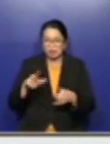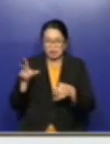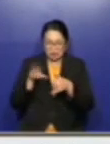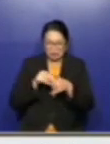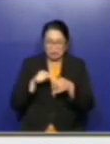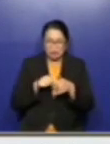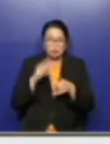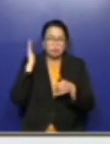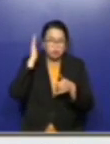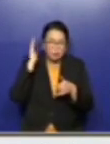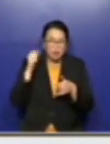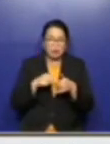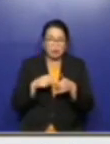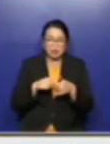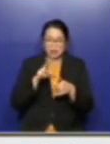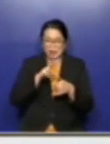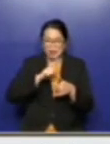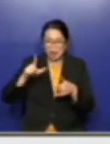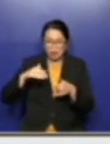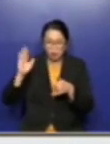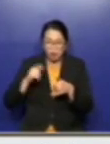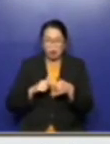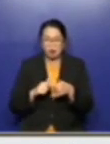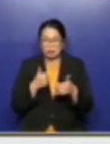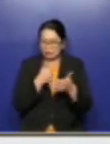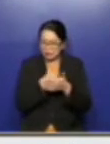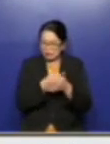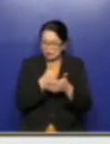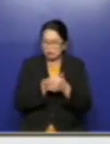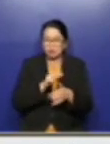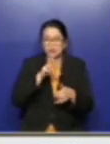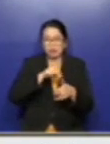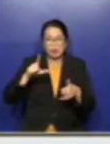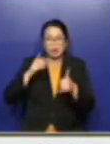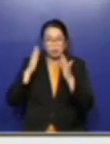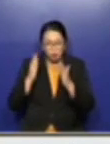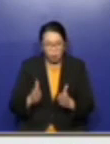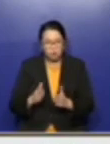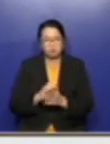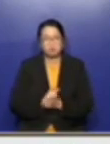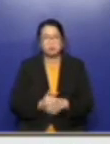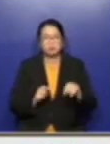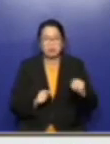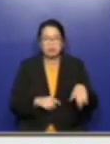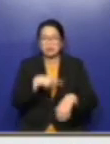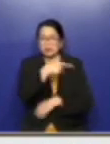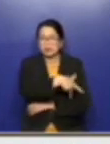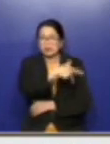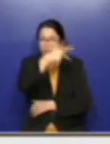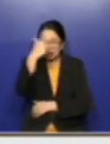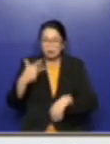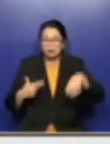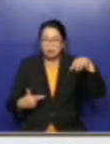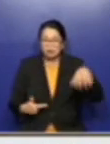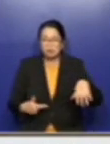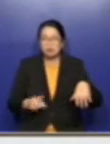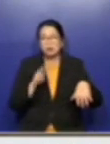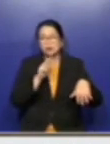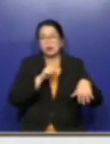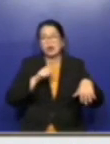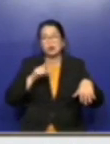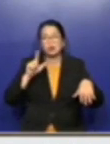ที่ไม่ได้ใช้ตังค์ขออภัยเอ่ยนะไม่เสียหายเขามีคนตามใน Twitter ฮะ3ล้านกว่าไอ้นี่สถานีไทย PBS มี2ล้าน